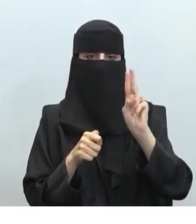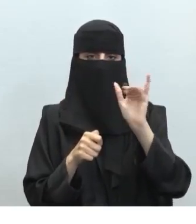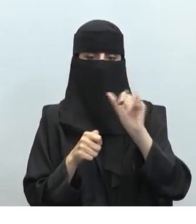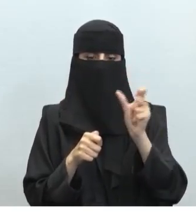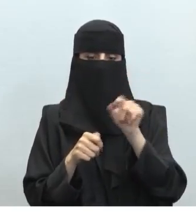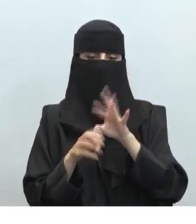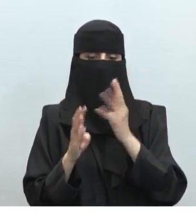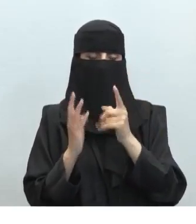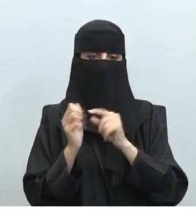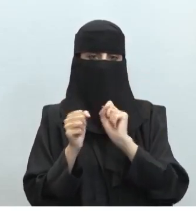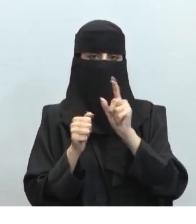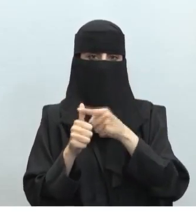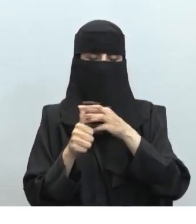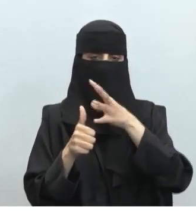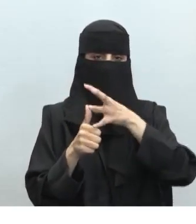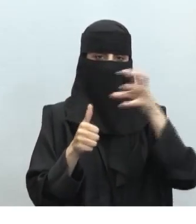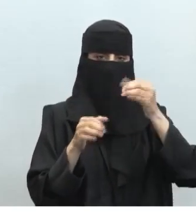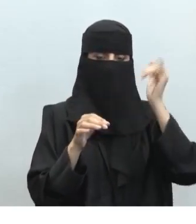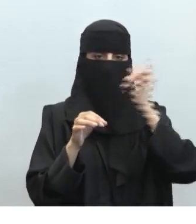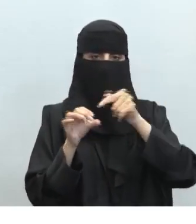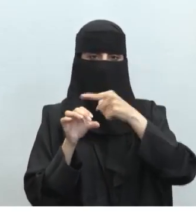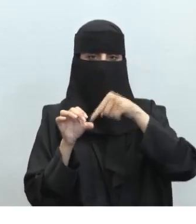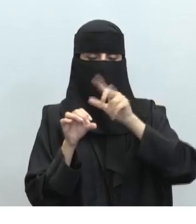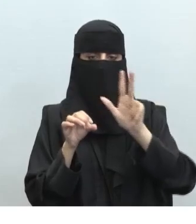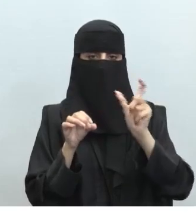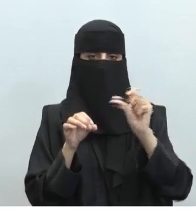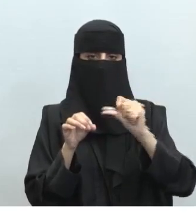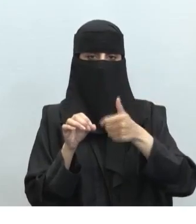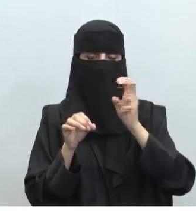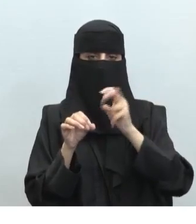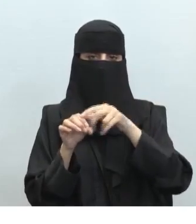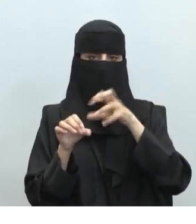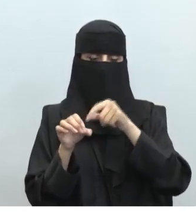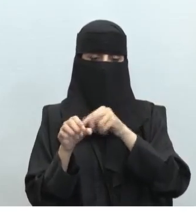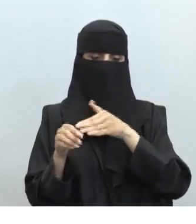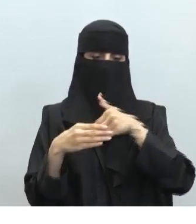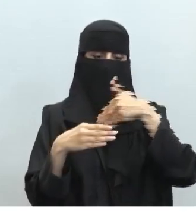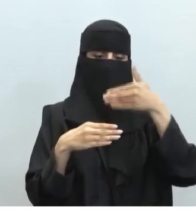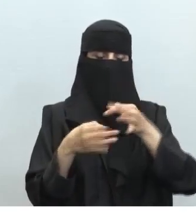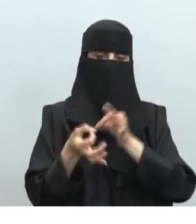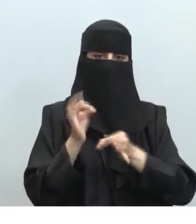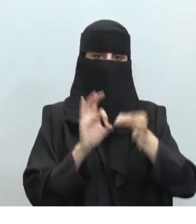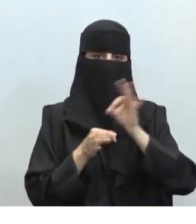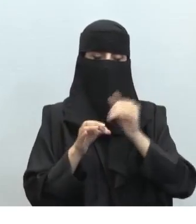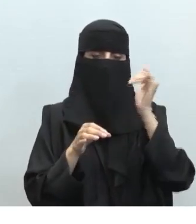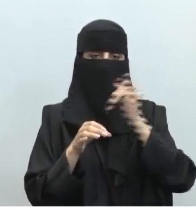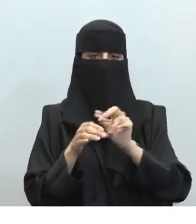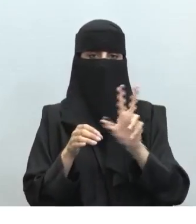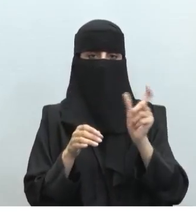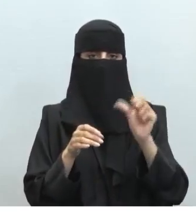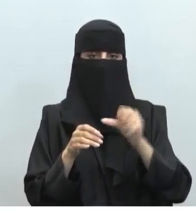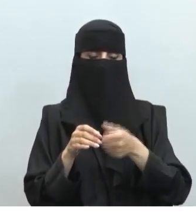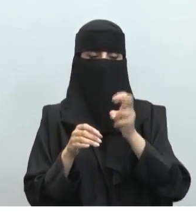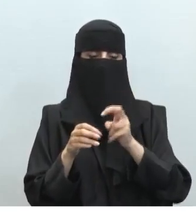النسخ وهي نسخ الار ان اي وتحدث داخل النواه ايضا تحدث عمليه المعالجه وهذه العمليه ايضا تحدث داخل النواه كذلك